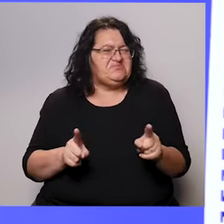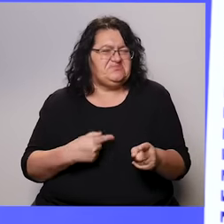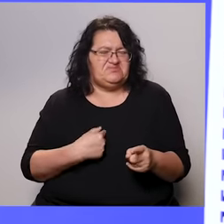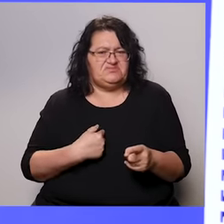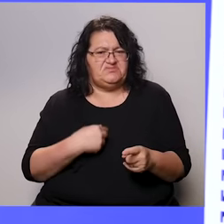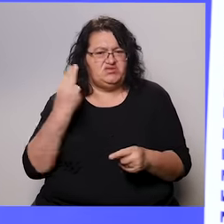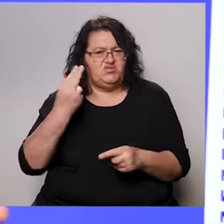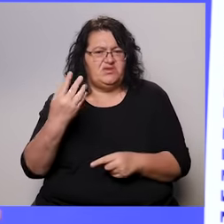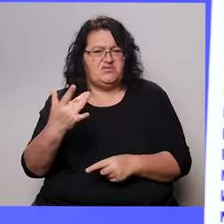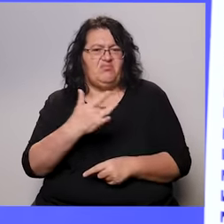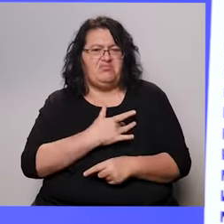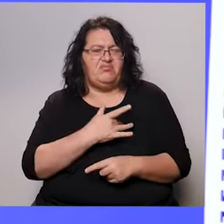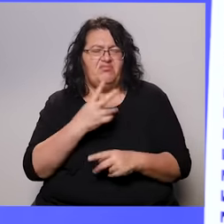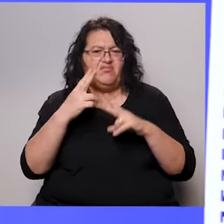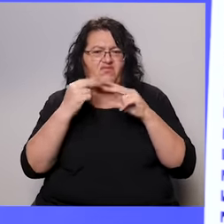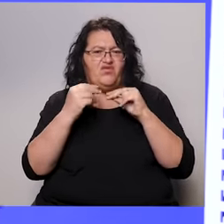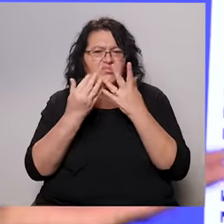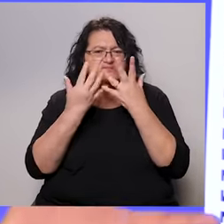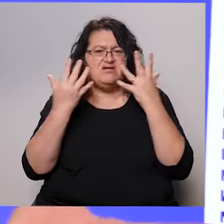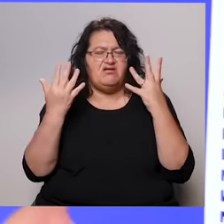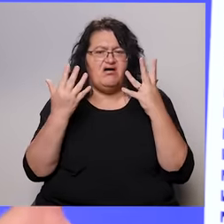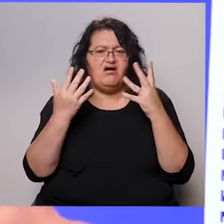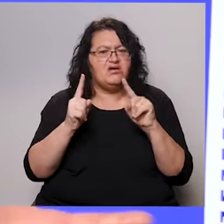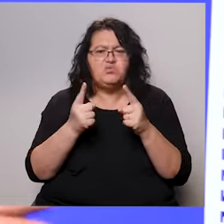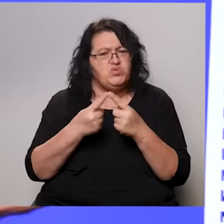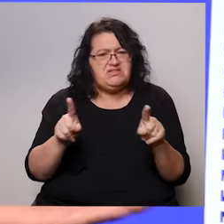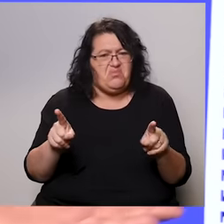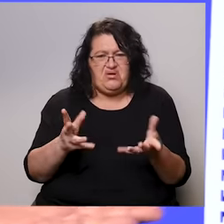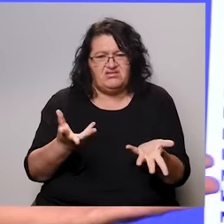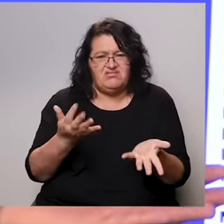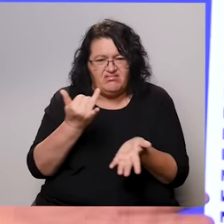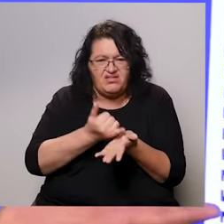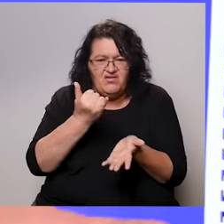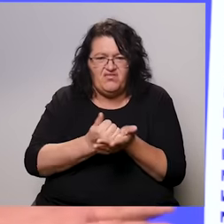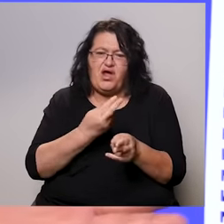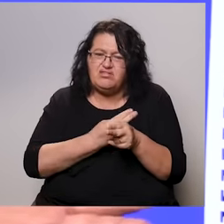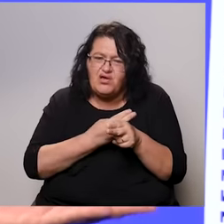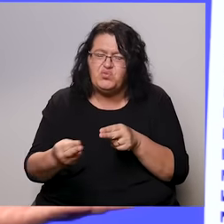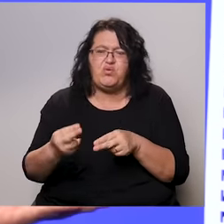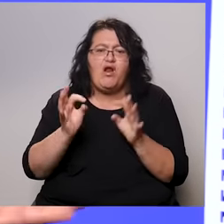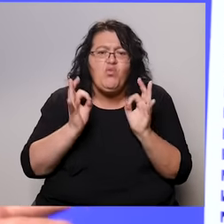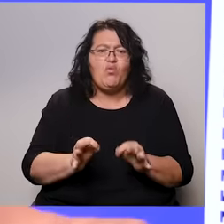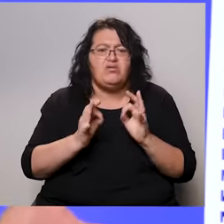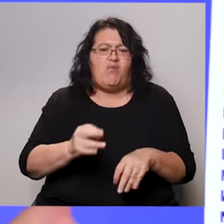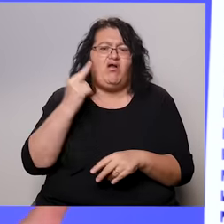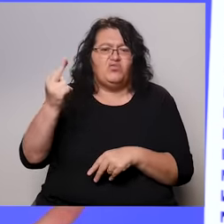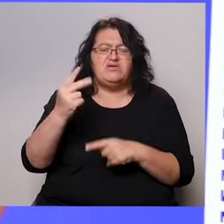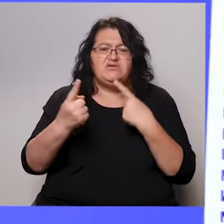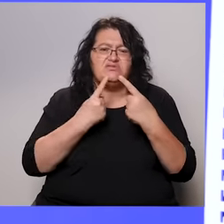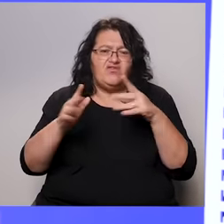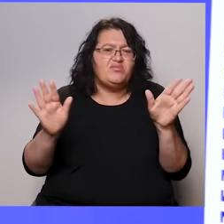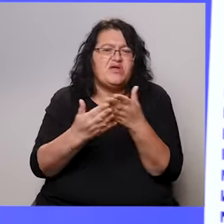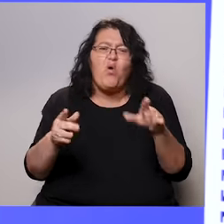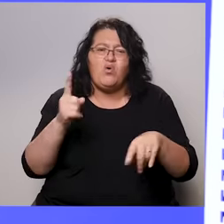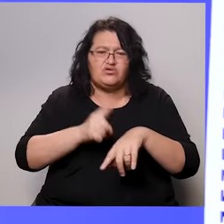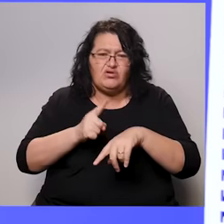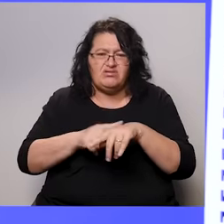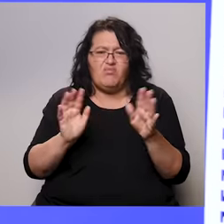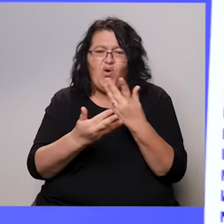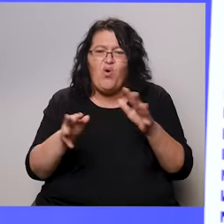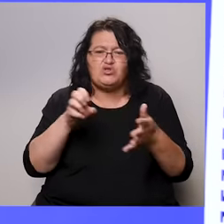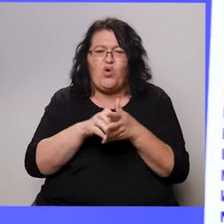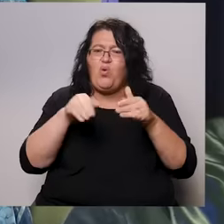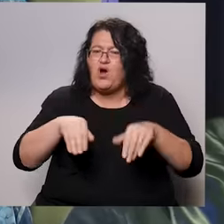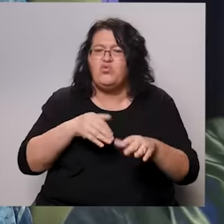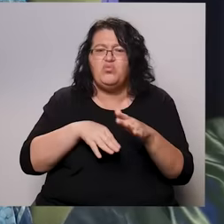deplasat ca Dumnezeu să-ți vorbească așa, ceea ce nu-i deplasat. E foarte normal Dumnezeu să-ți vorbească oricând. Dumnezeu poate să vorbească acum